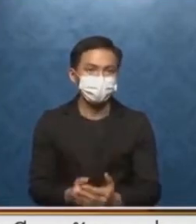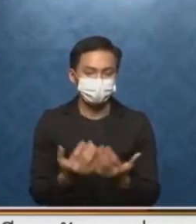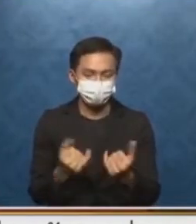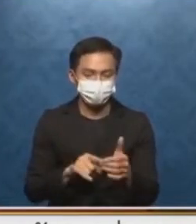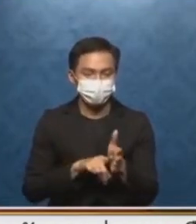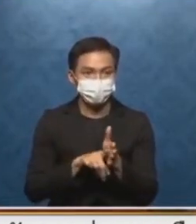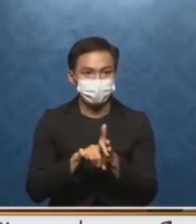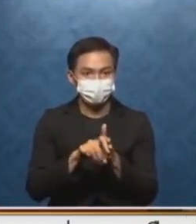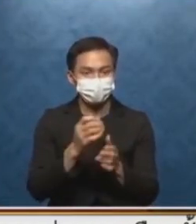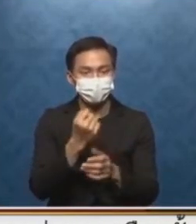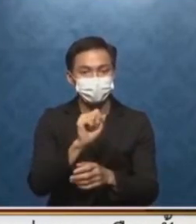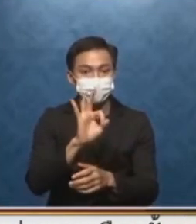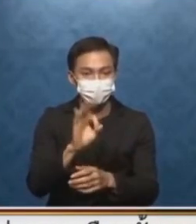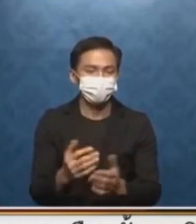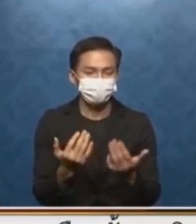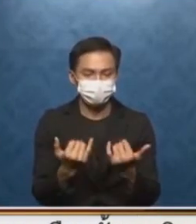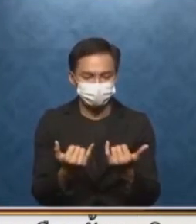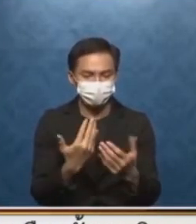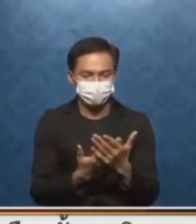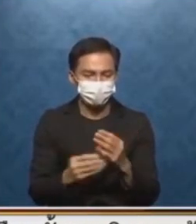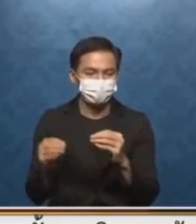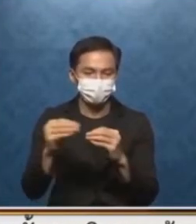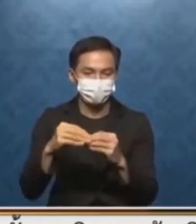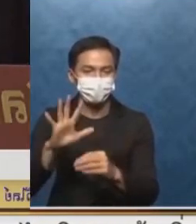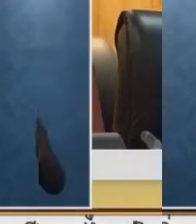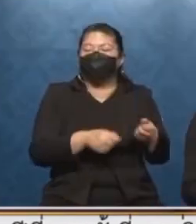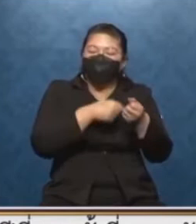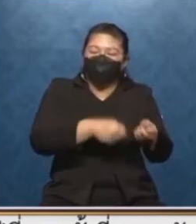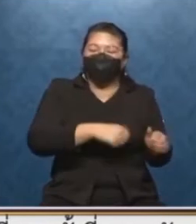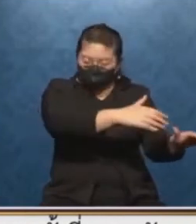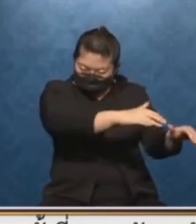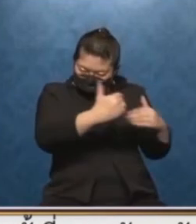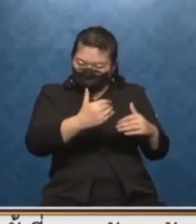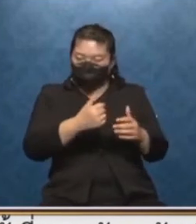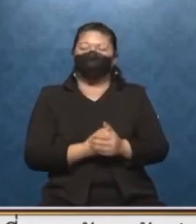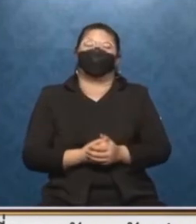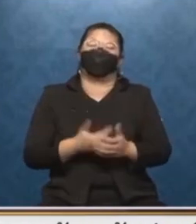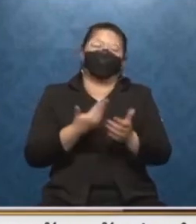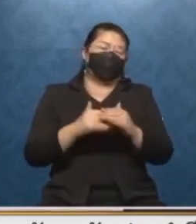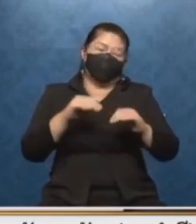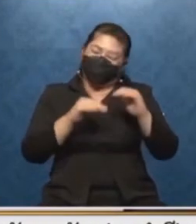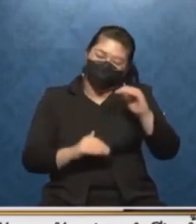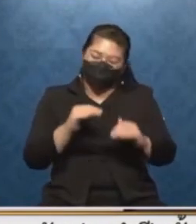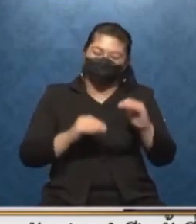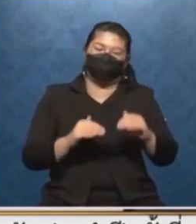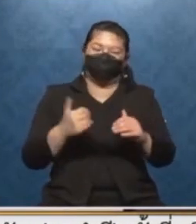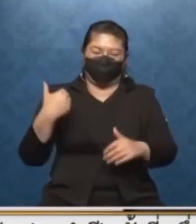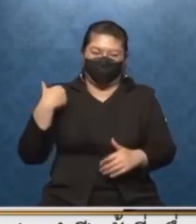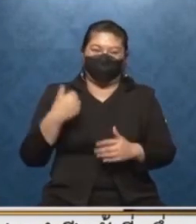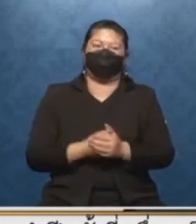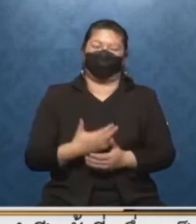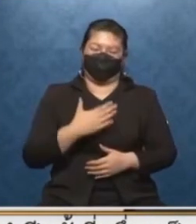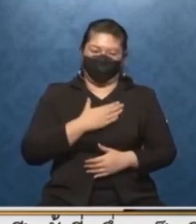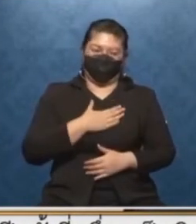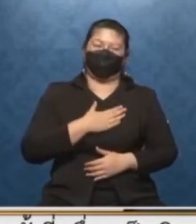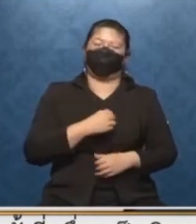โโลน conséqu 19 วงเงินเพิ่มเติม 5 แนล้านบาทท่ประทานครั จากกทผมเปนผู้แนลสดอนใ